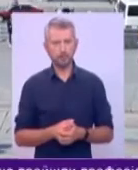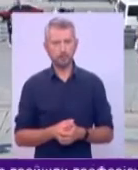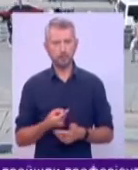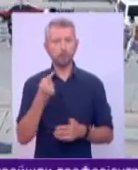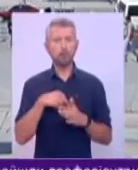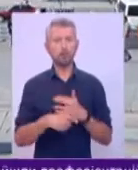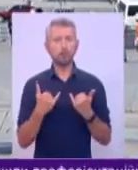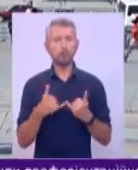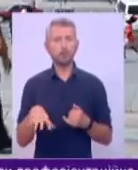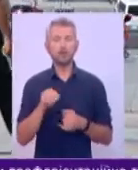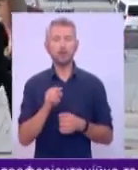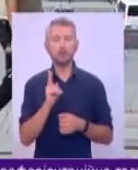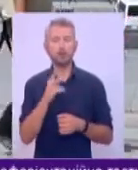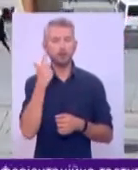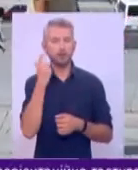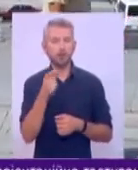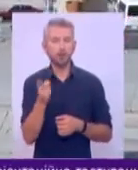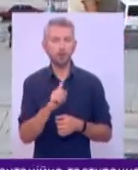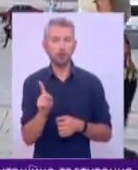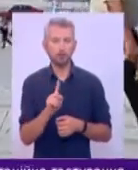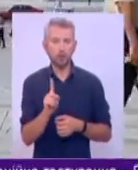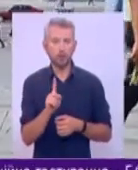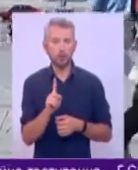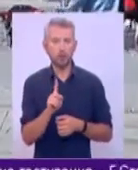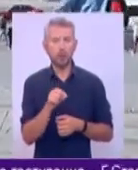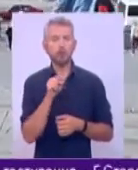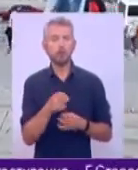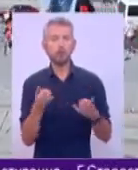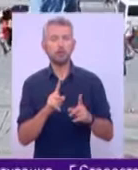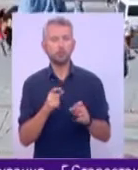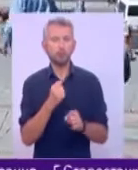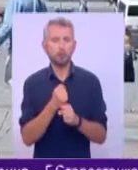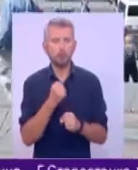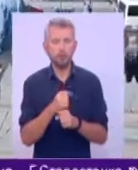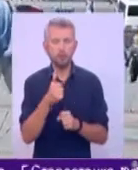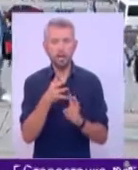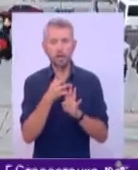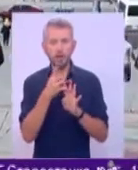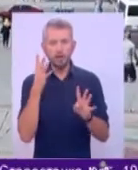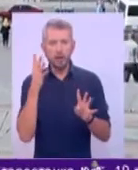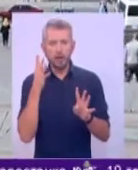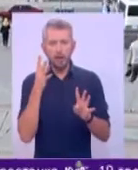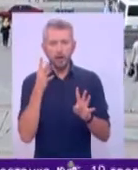Тому сьогодні всі ті, хто заявляють про те, що з цим потрібно щось робити, в першу чергу